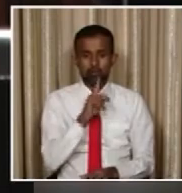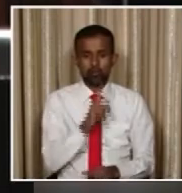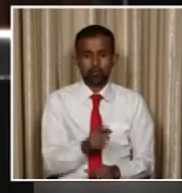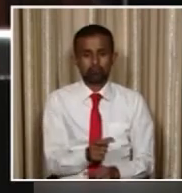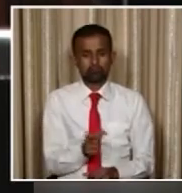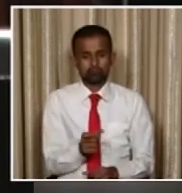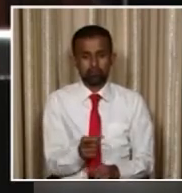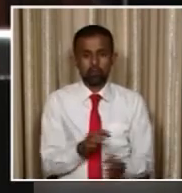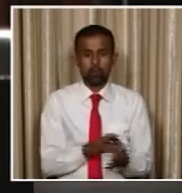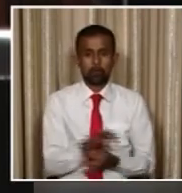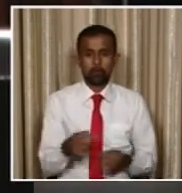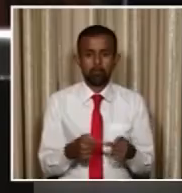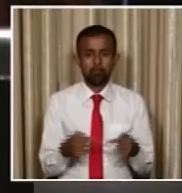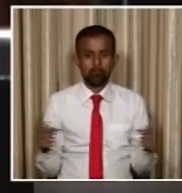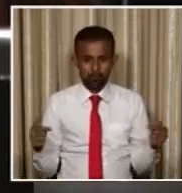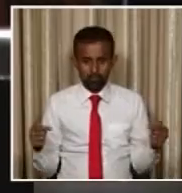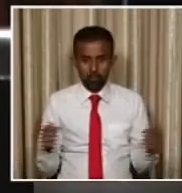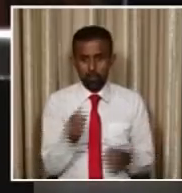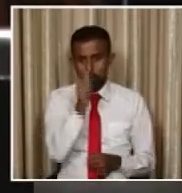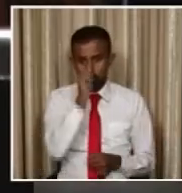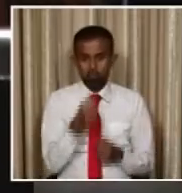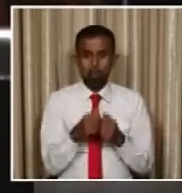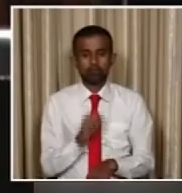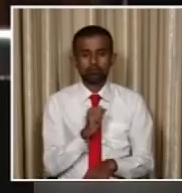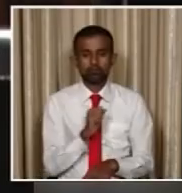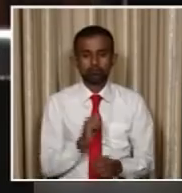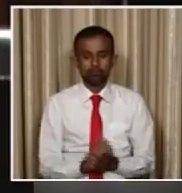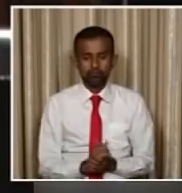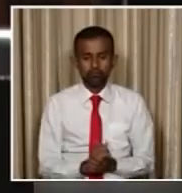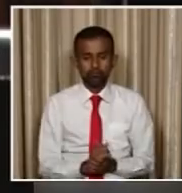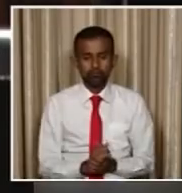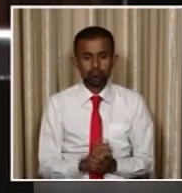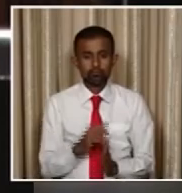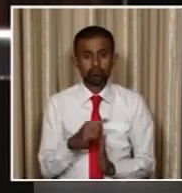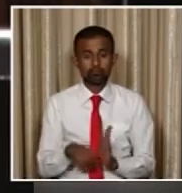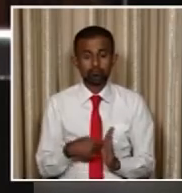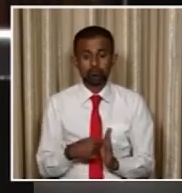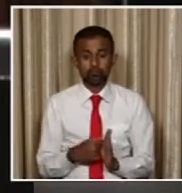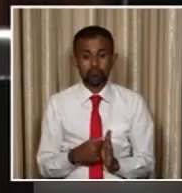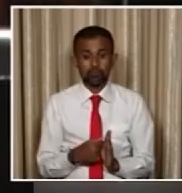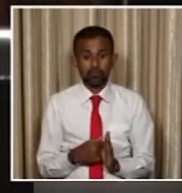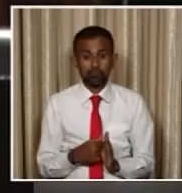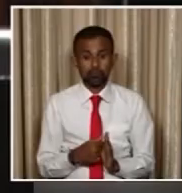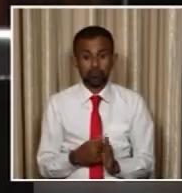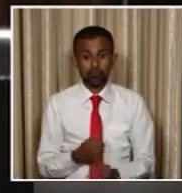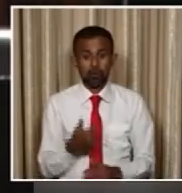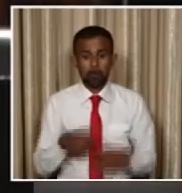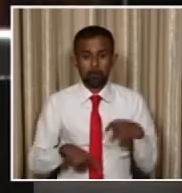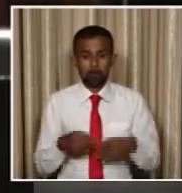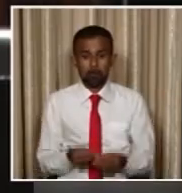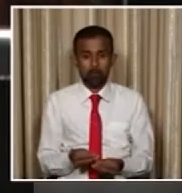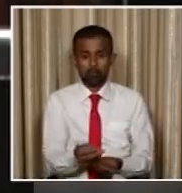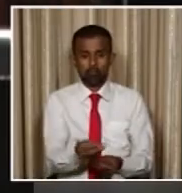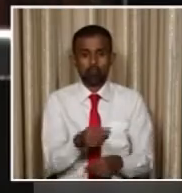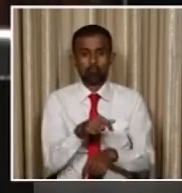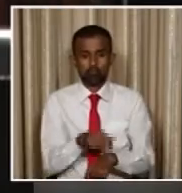මර්ධනය, ප්‍රජාතන්ත්‍ර විරෝධී භාවය, හොරකම මේ හැම දෙයක්ම තිබුණා. දැන් මෙතුමා මේ රටේ ඉතාමත්ම තීරණාත්මක මැතිවරණයක් ඇවිල්ලා තියෙන